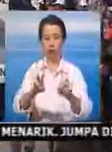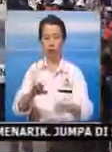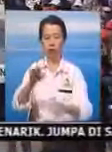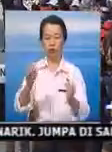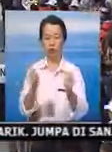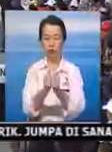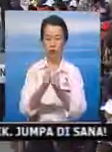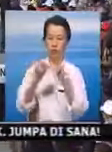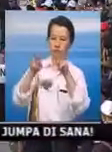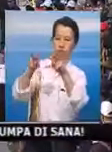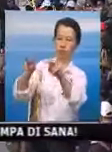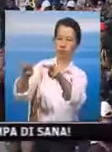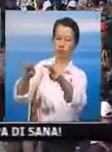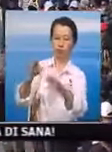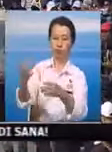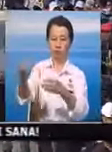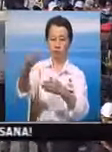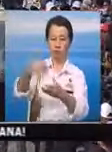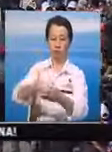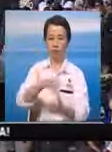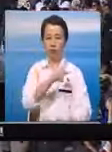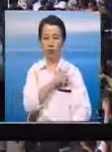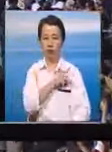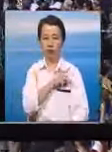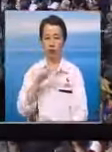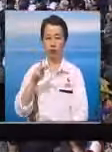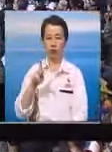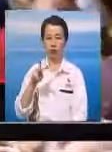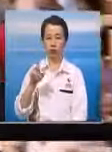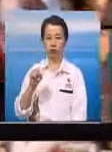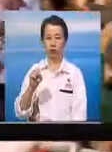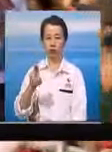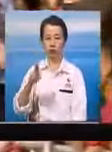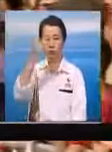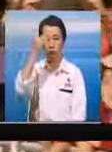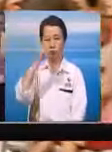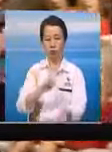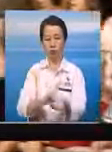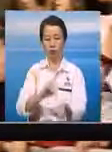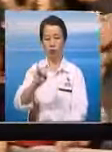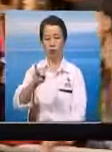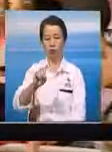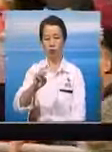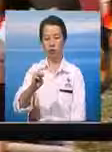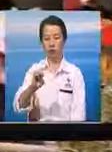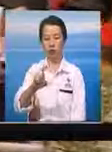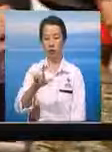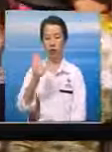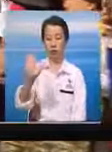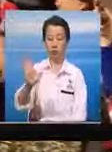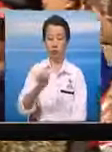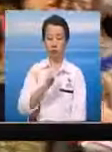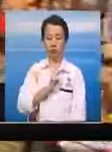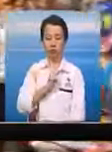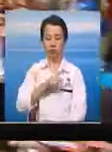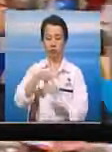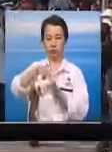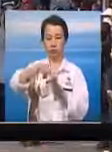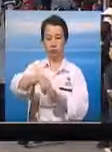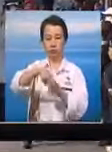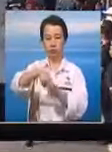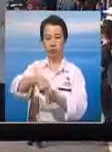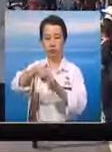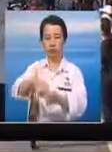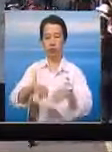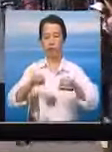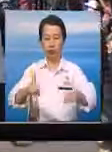turut mencuri perhatian adalah penglibatan Ketua Seterusnya Negara Dato' Sri Dr. Ismail Bakar apabila mengetuai sendiri perarakan